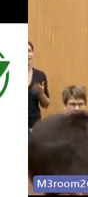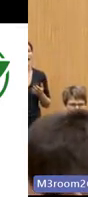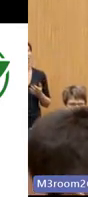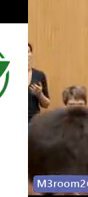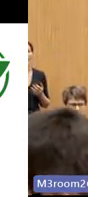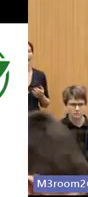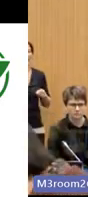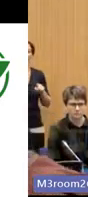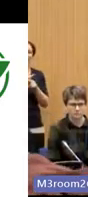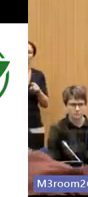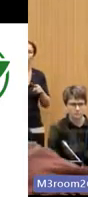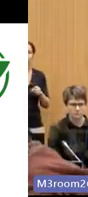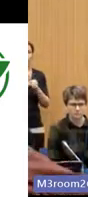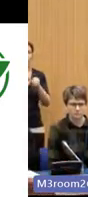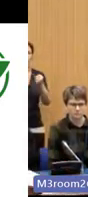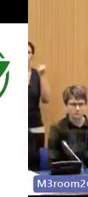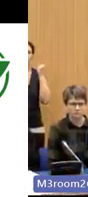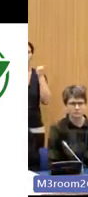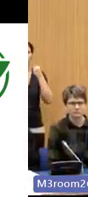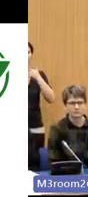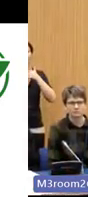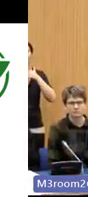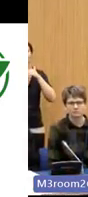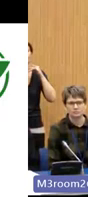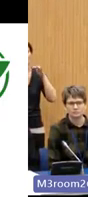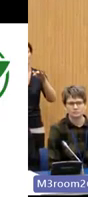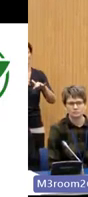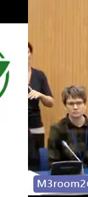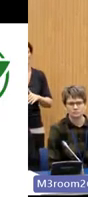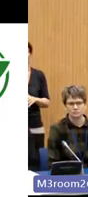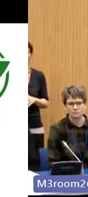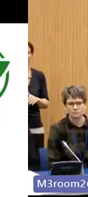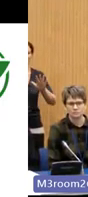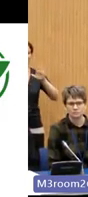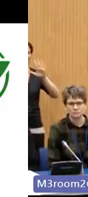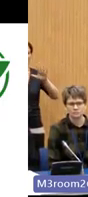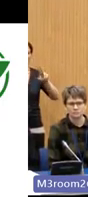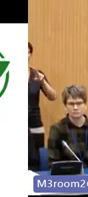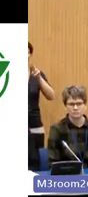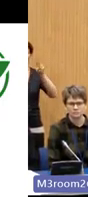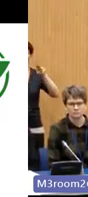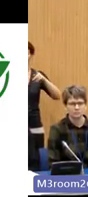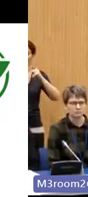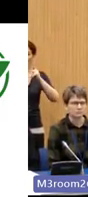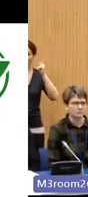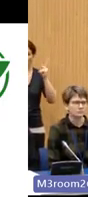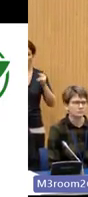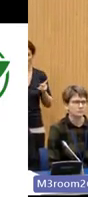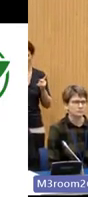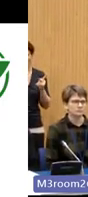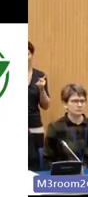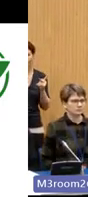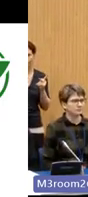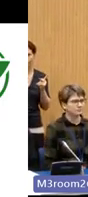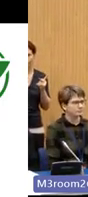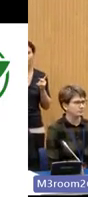ganz stark prägen. Und in dem Artikel 8 der UN-Behindertenrechtskonvention, da geht es um